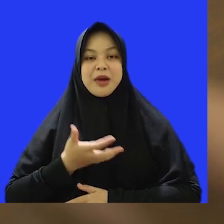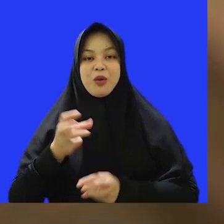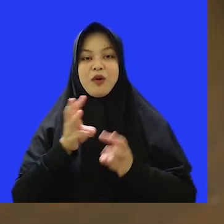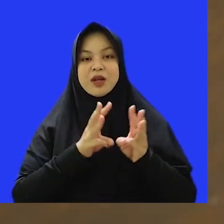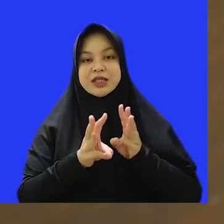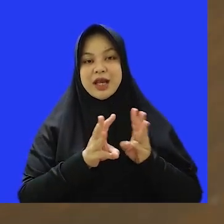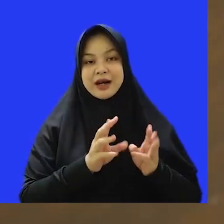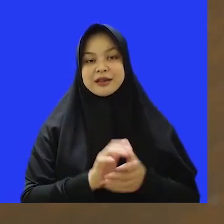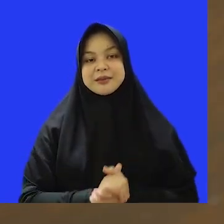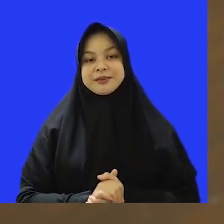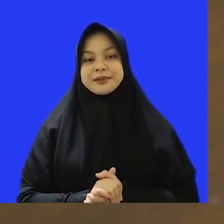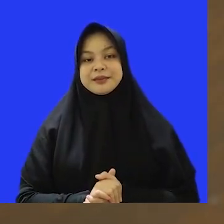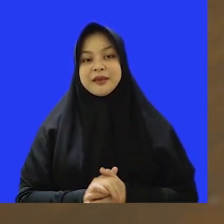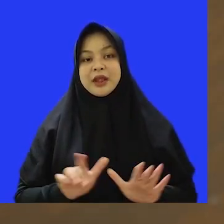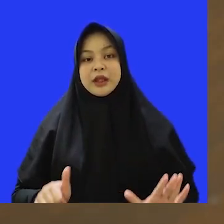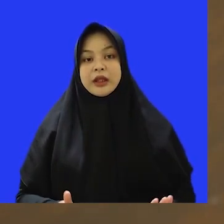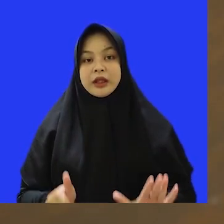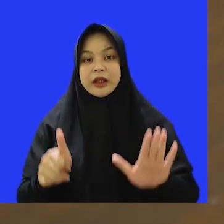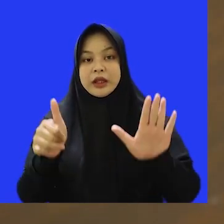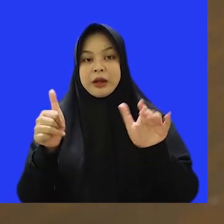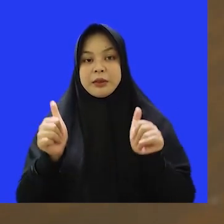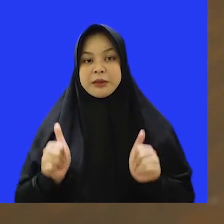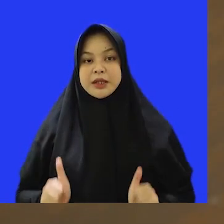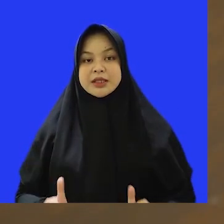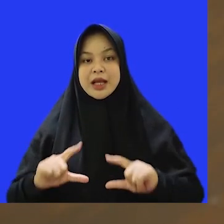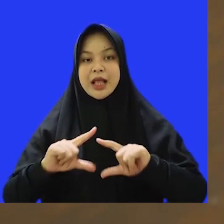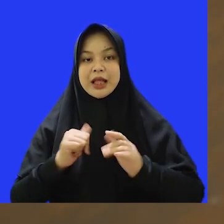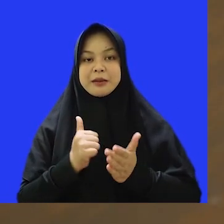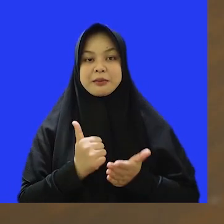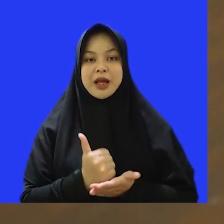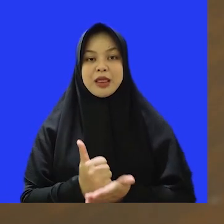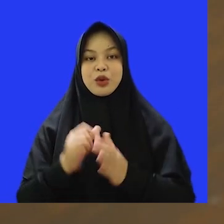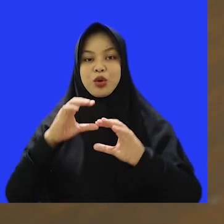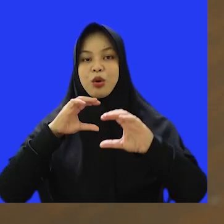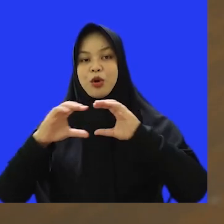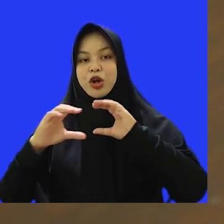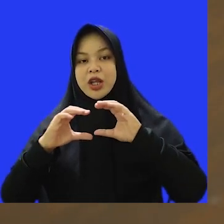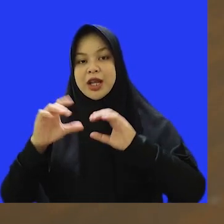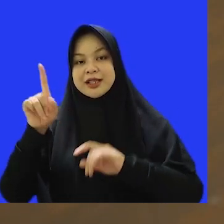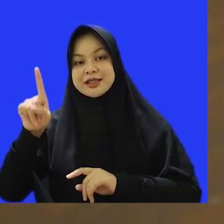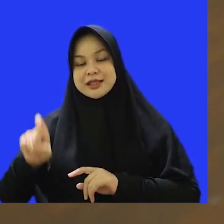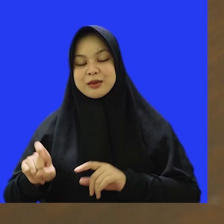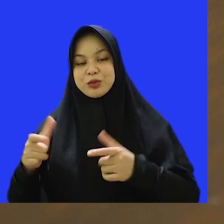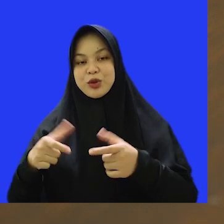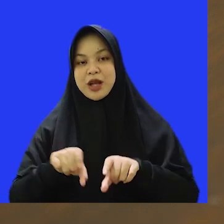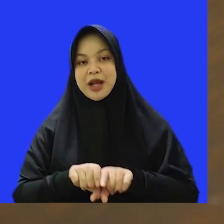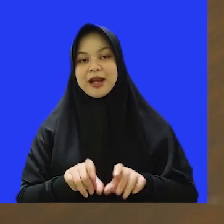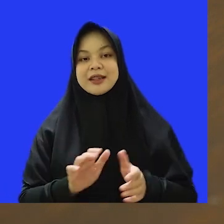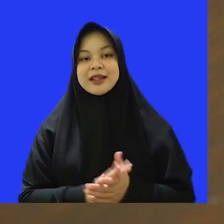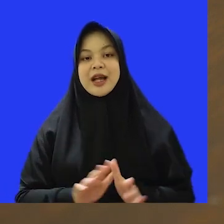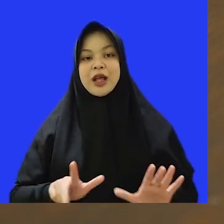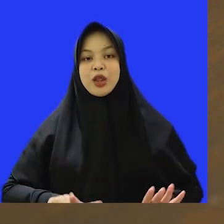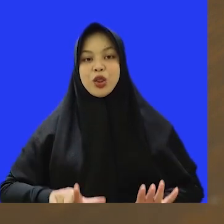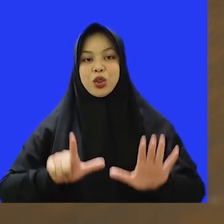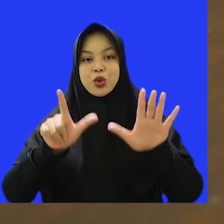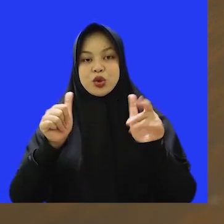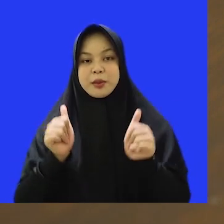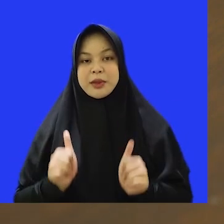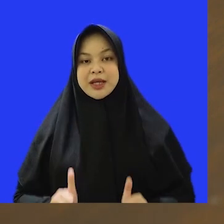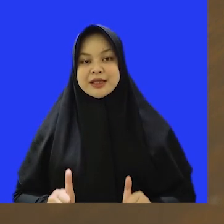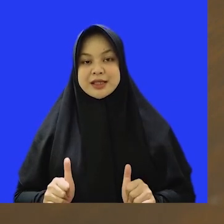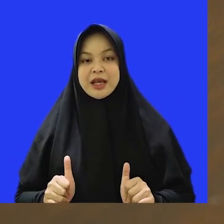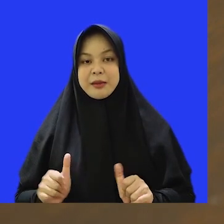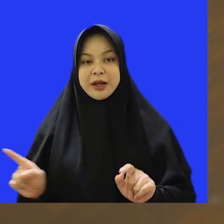yang akan diwawancarai. 6. Mempersiapkan alat bantu komunikasi yang dibutuhkan.